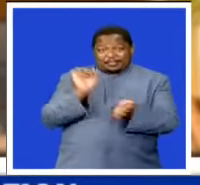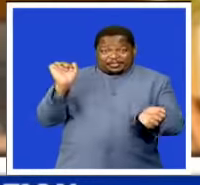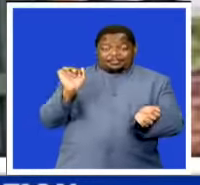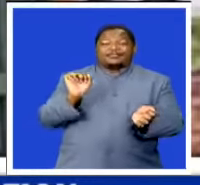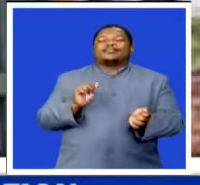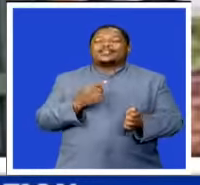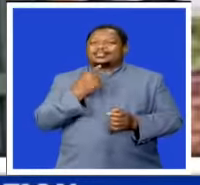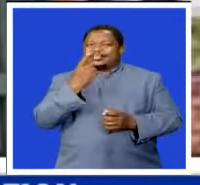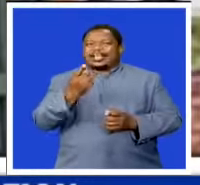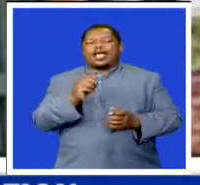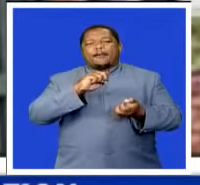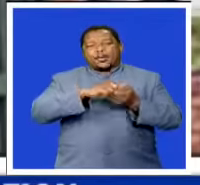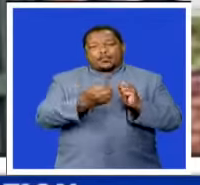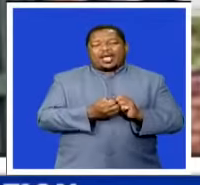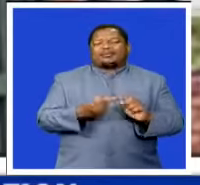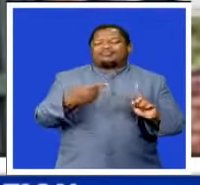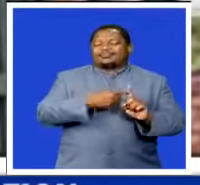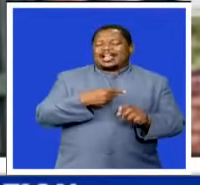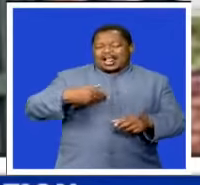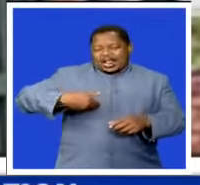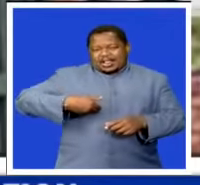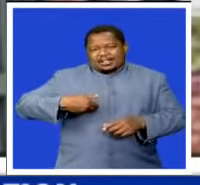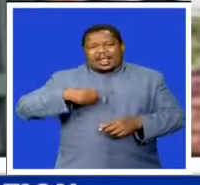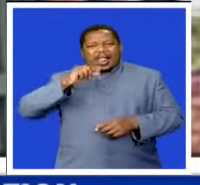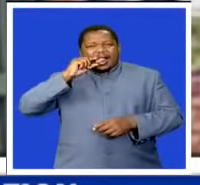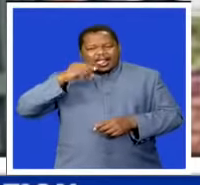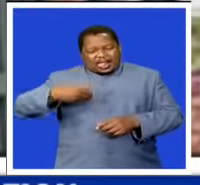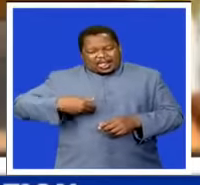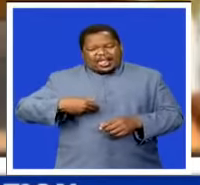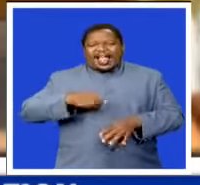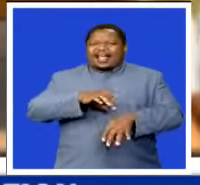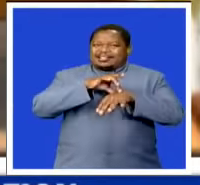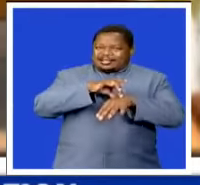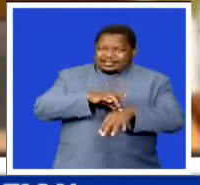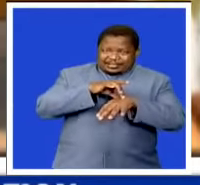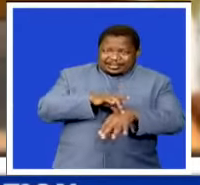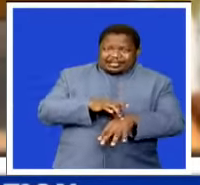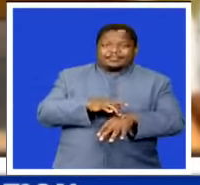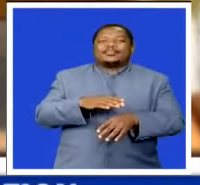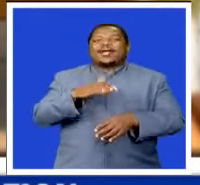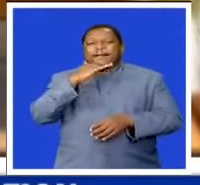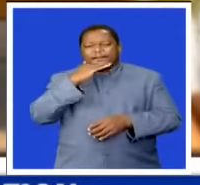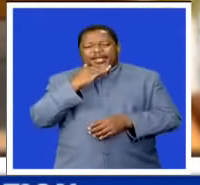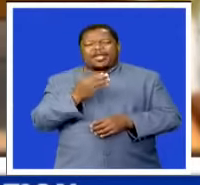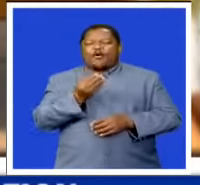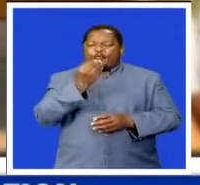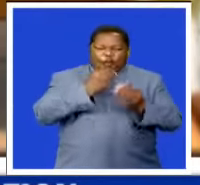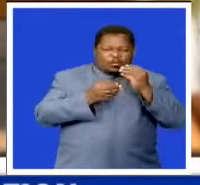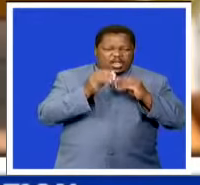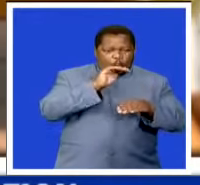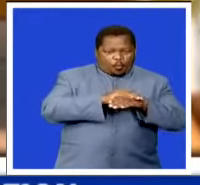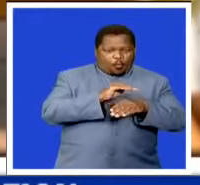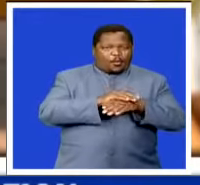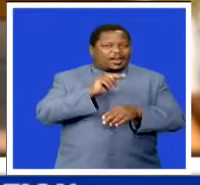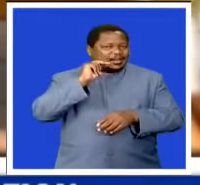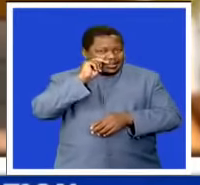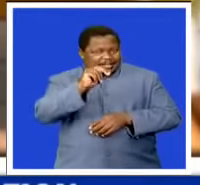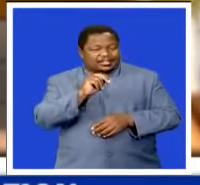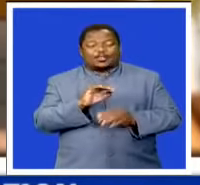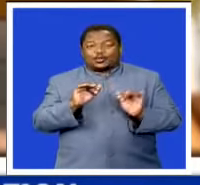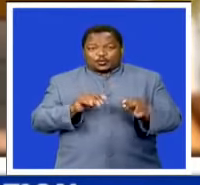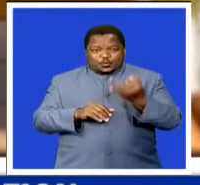kudla lokukhethekile alale nakahle. Umphathi wemajele eveni lomakhosini Phindile Dlamini